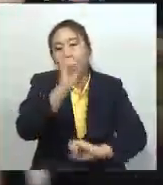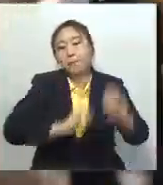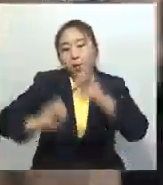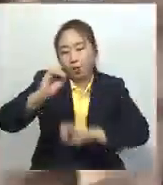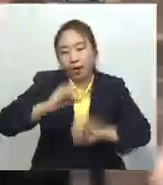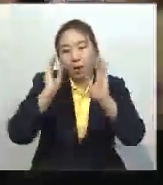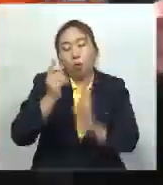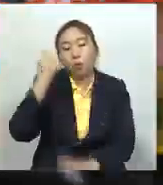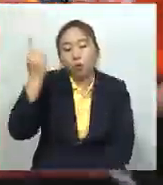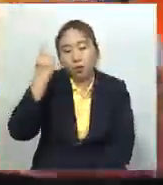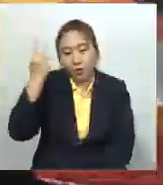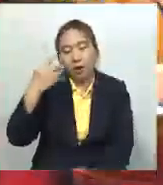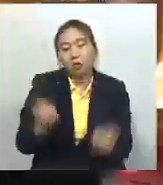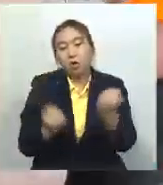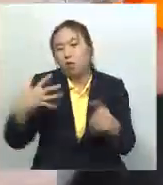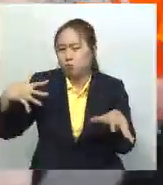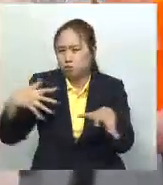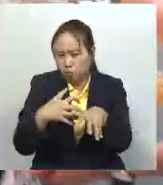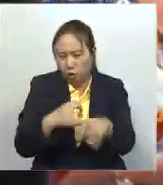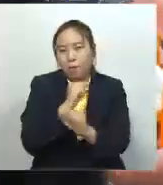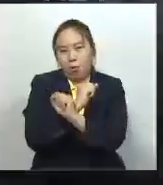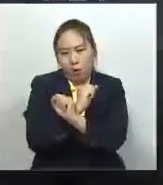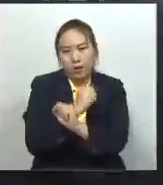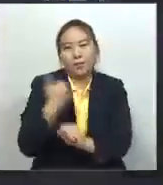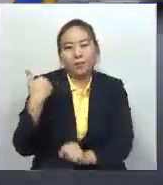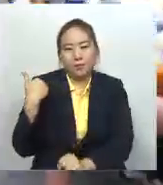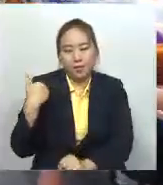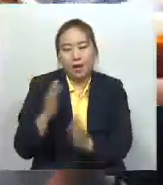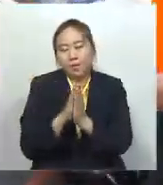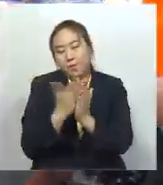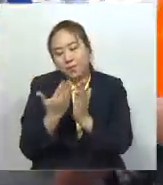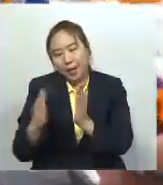นักท่องเที่ยวจากอุบัติเหตุให้มากที่สุดนะครับมีการแจกจ่ายแผ่น